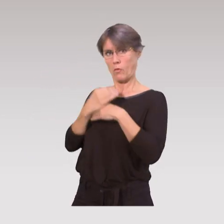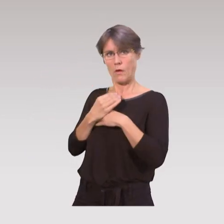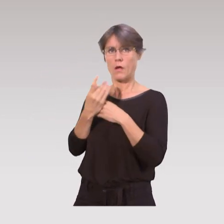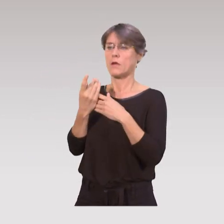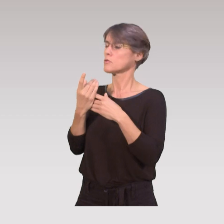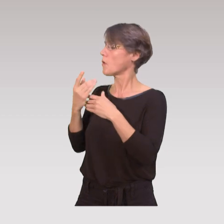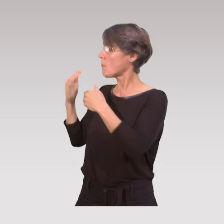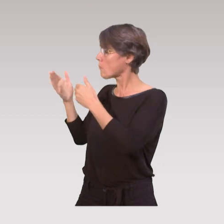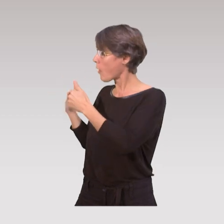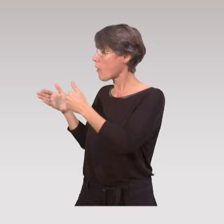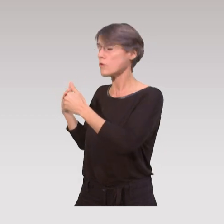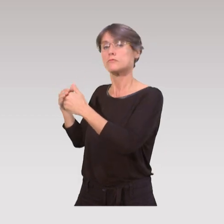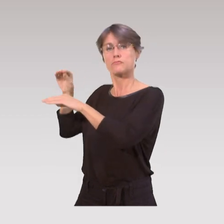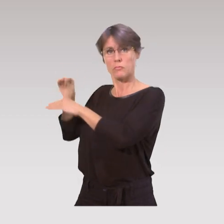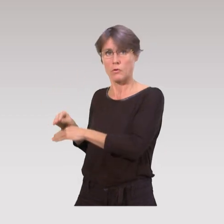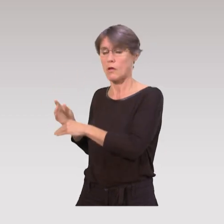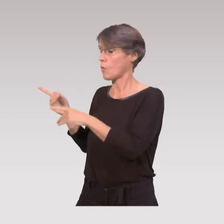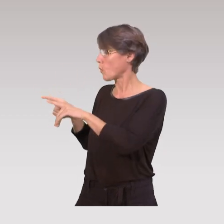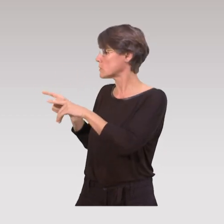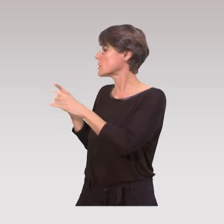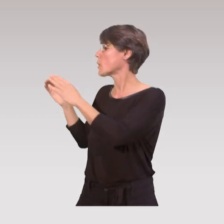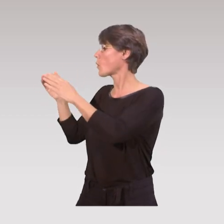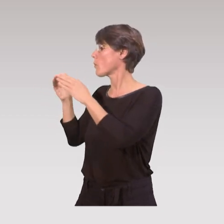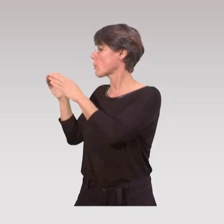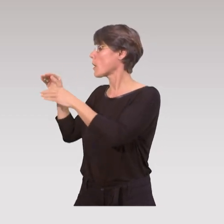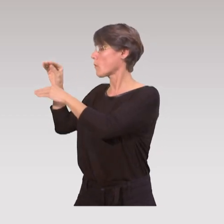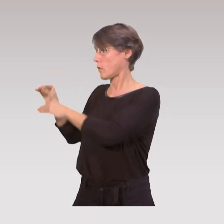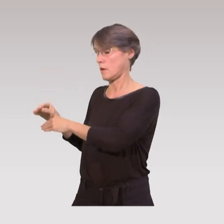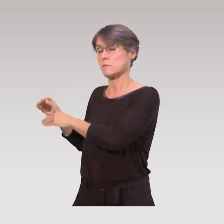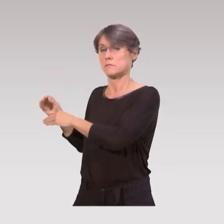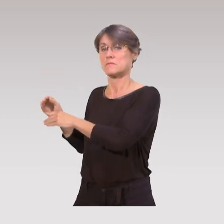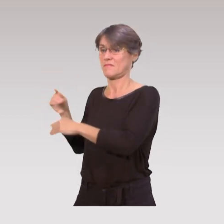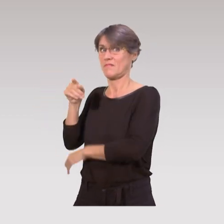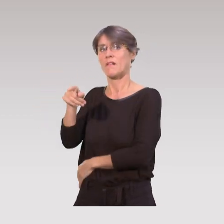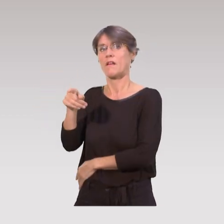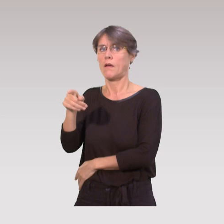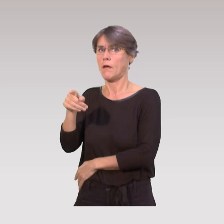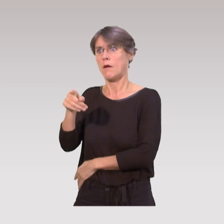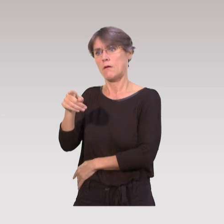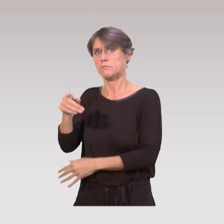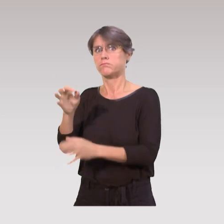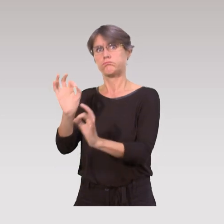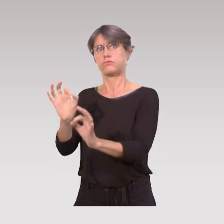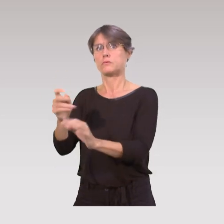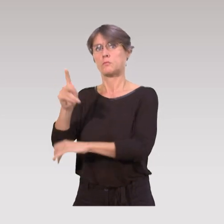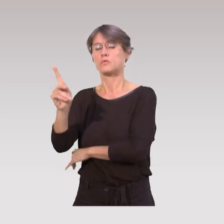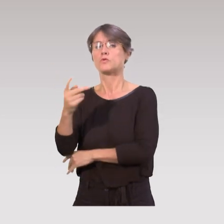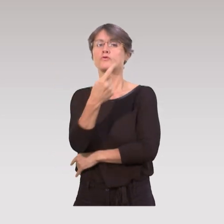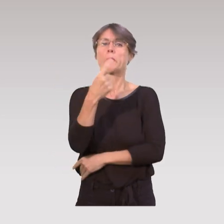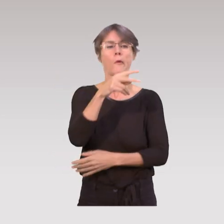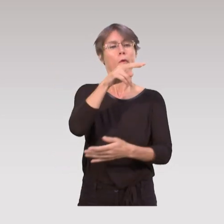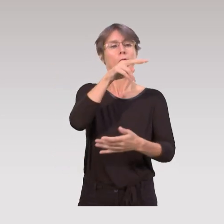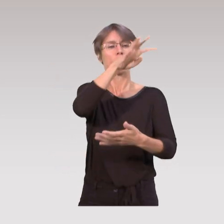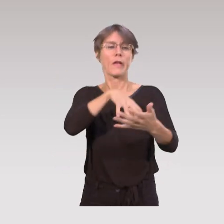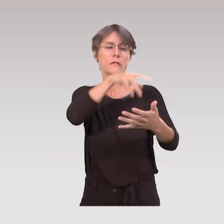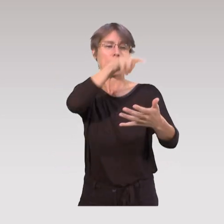être capable d'agir sur sa santé, sur celle de ses proches et celle de sa communauté. Donc, c'est beaucoup plus exigeant